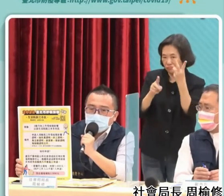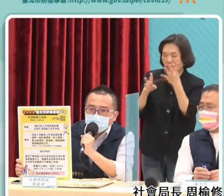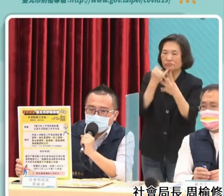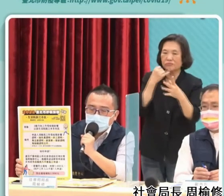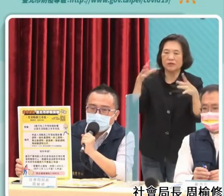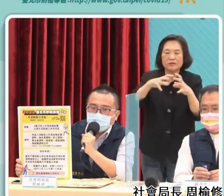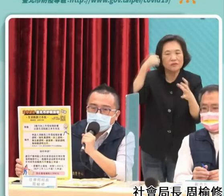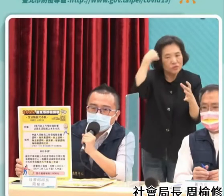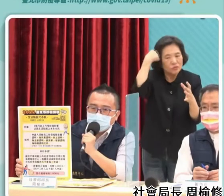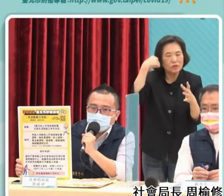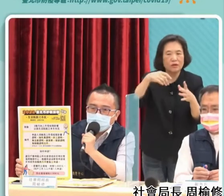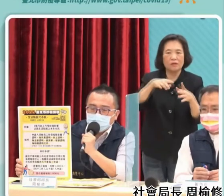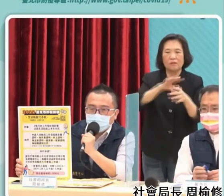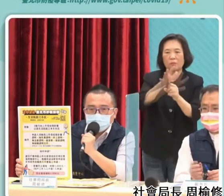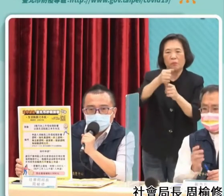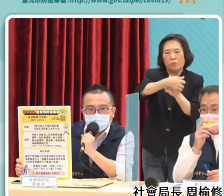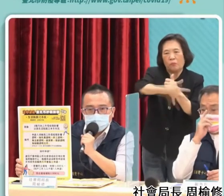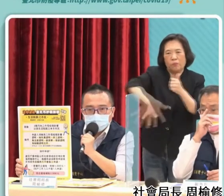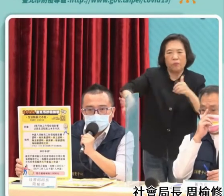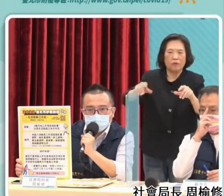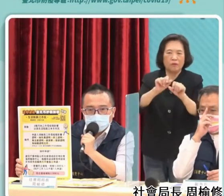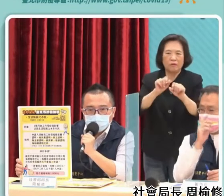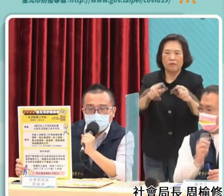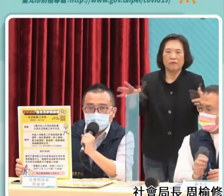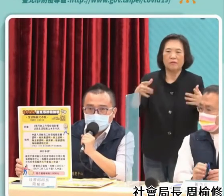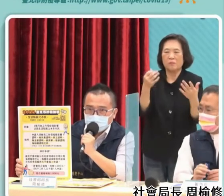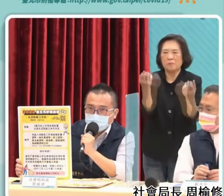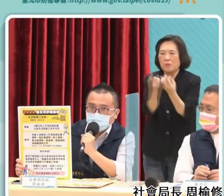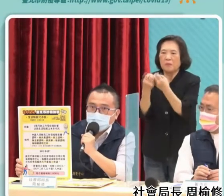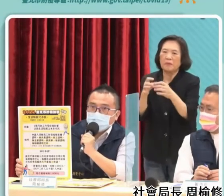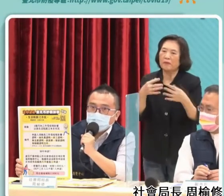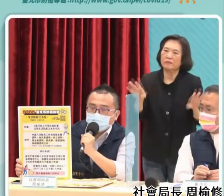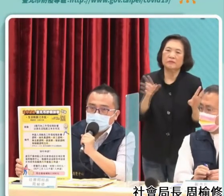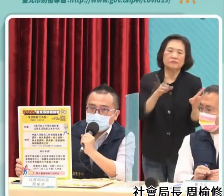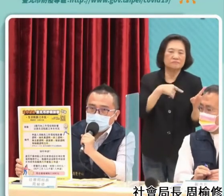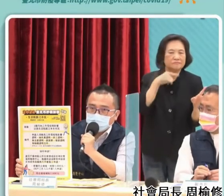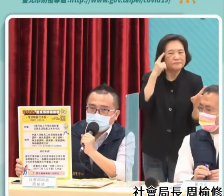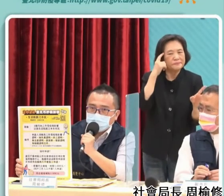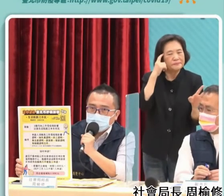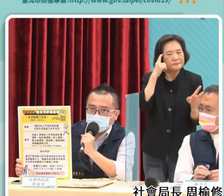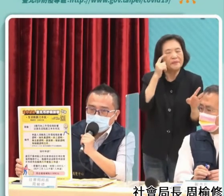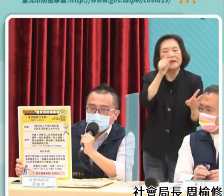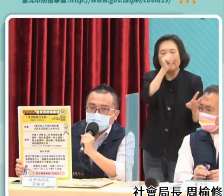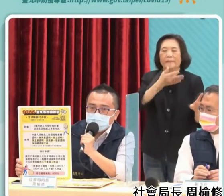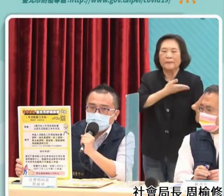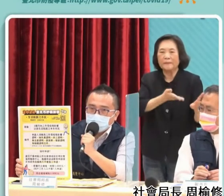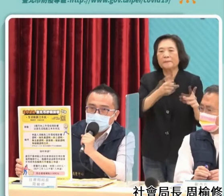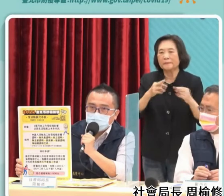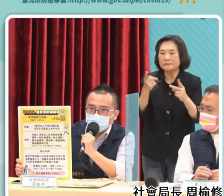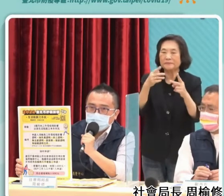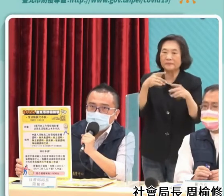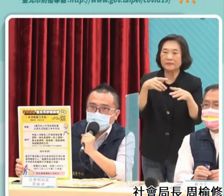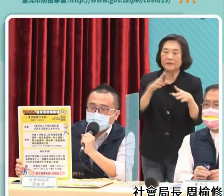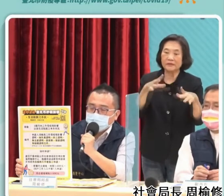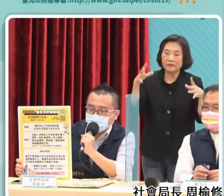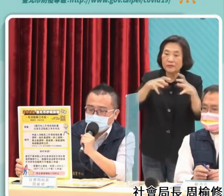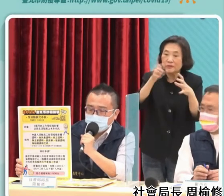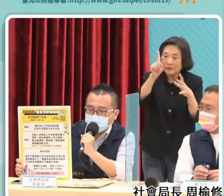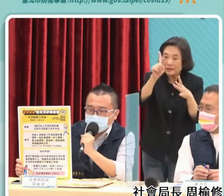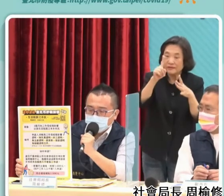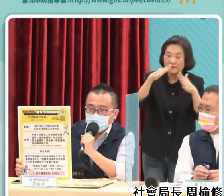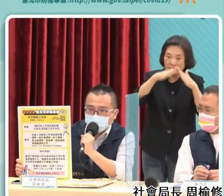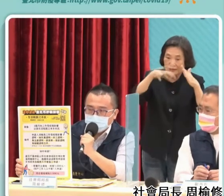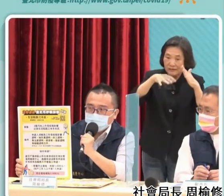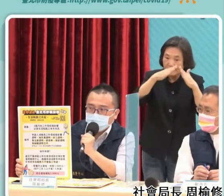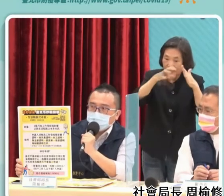到疫情底下有很多不一样的这个急难的一个状态，所以我们也特别做了一些调整，就是同户工作人口不